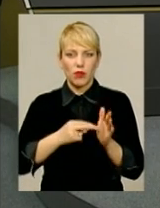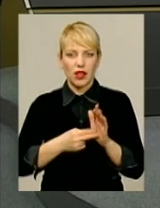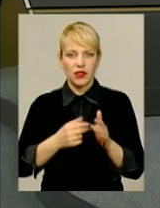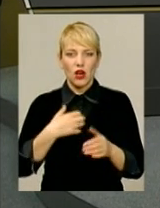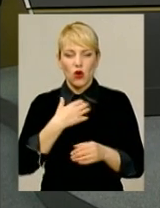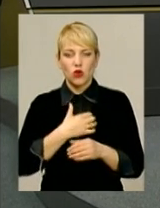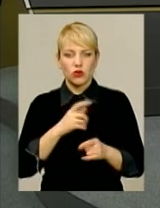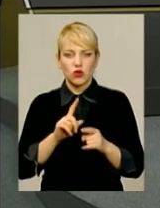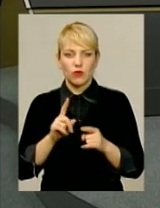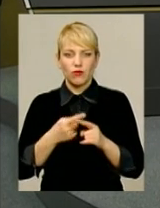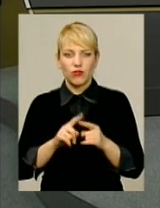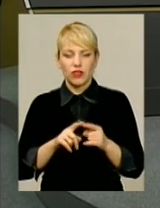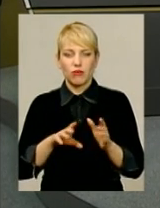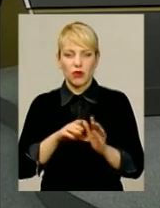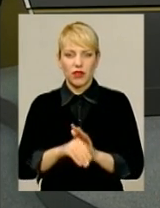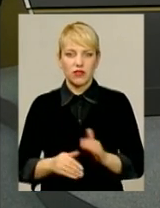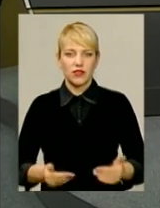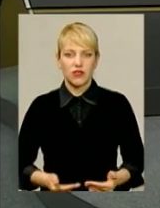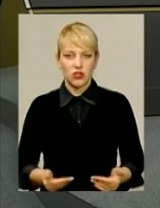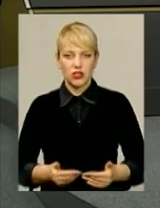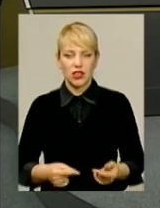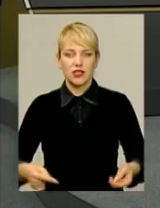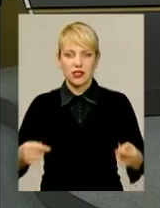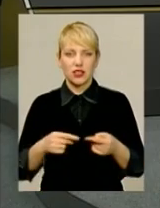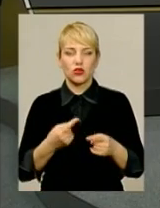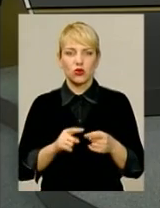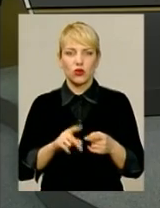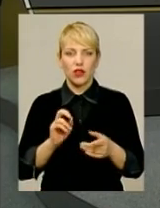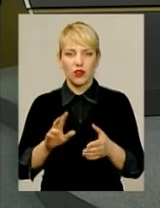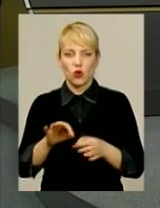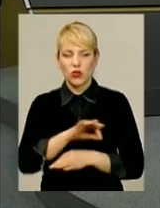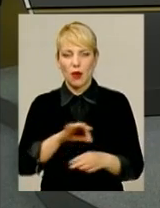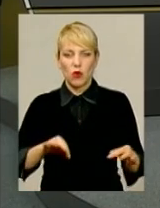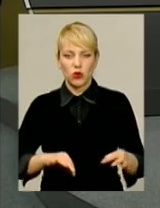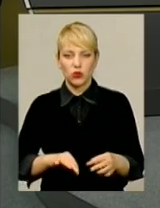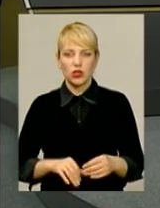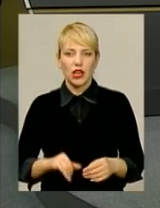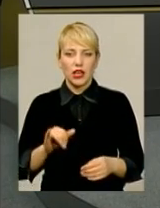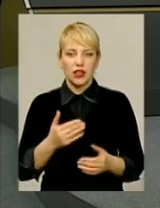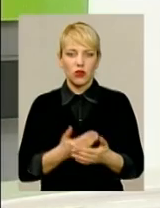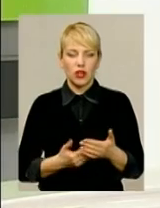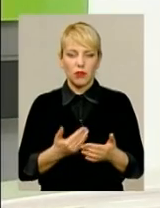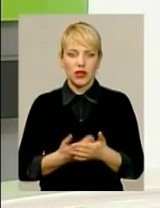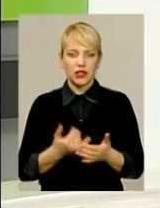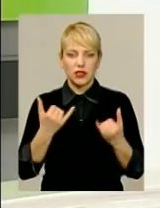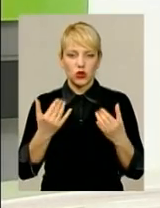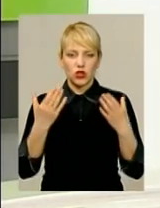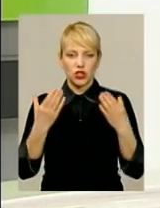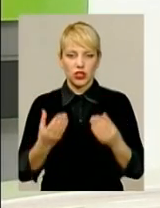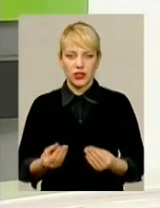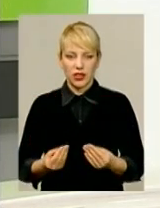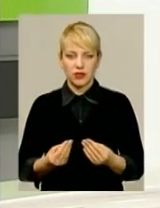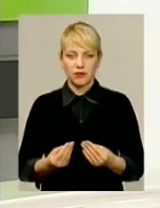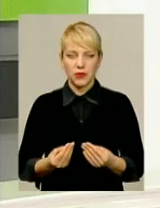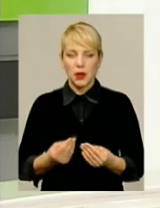потім впроваджувався в життя, згідно того, як його запроєктують. Ну от, наприклад, на сьогоднішній